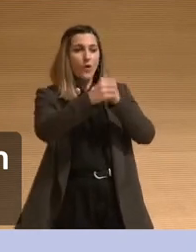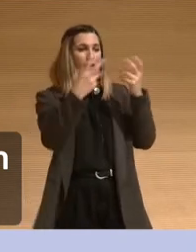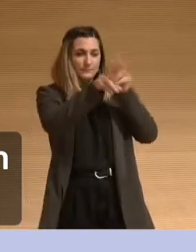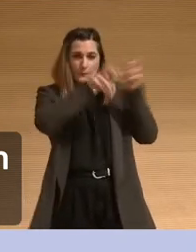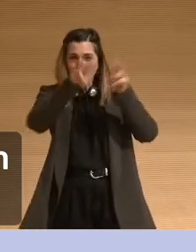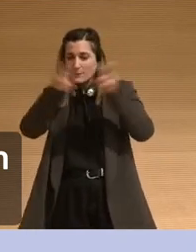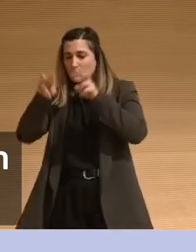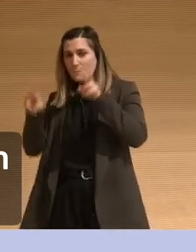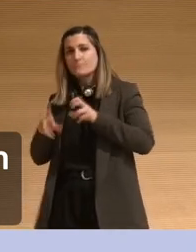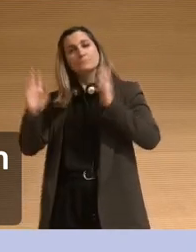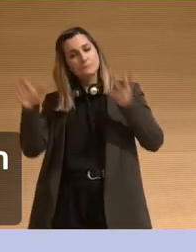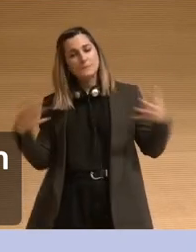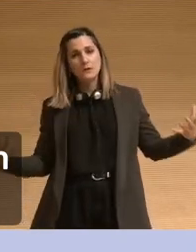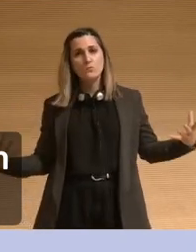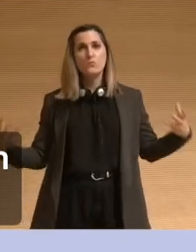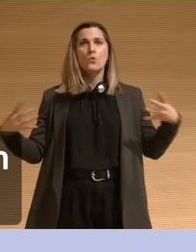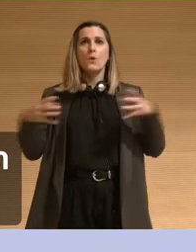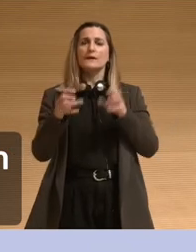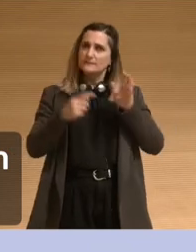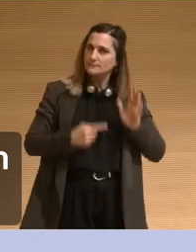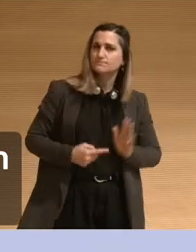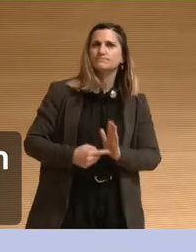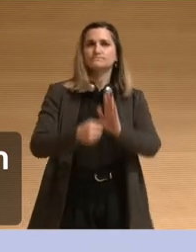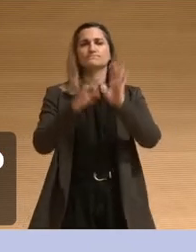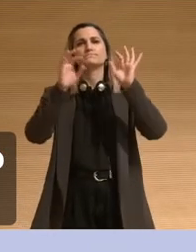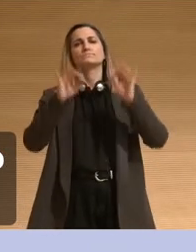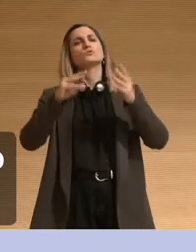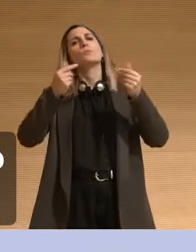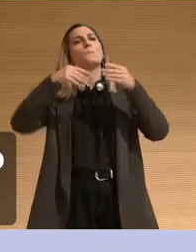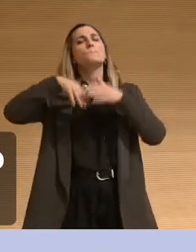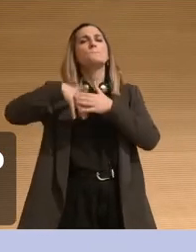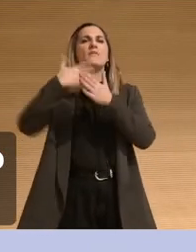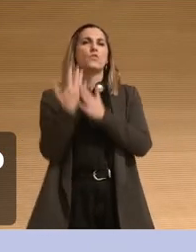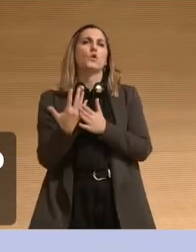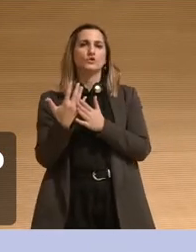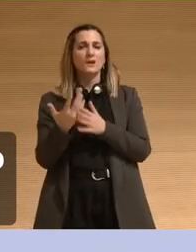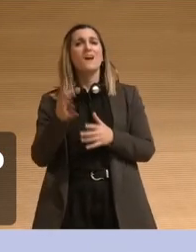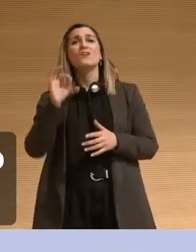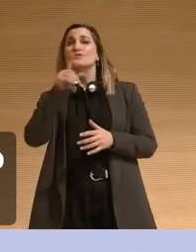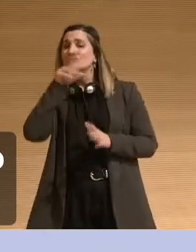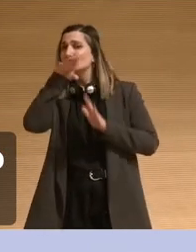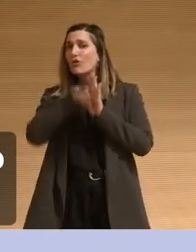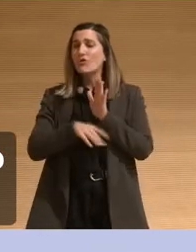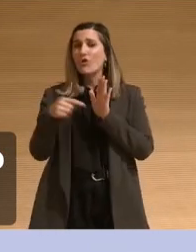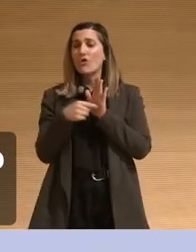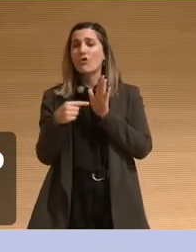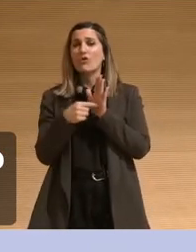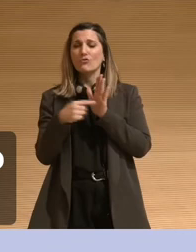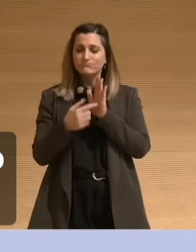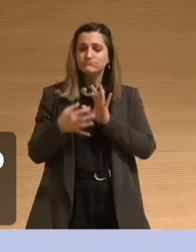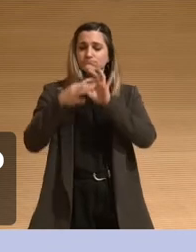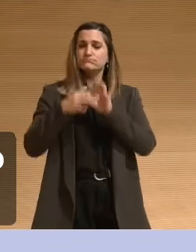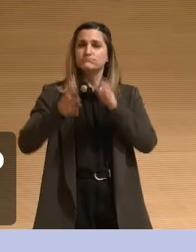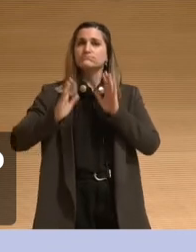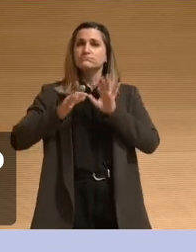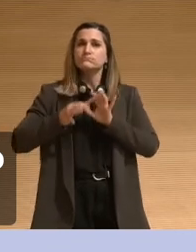θα παρουσιάσουμε τη δική μας μεθοδολογία, με στόχο αυτό το πρόγραμμα να συνεχίσει,